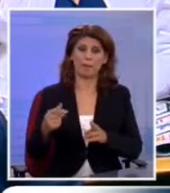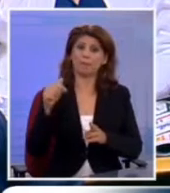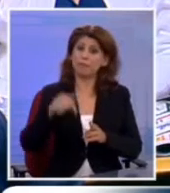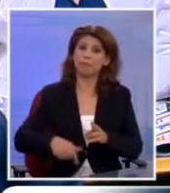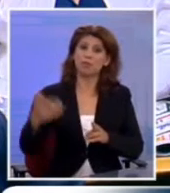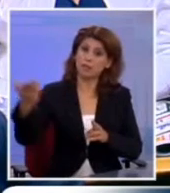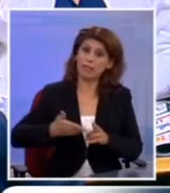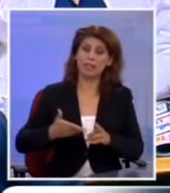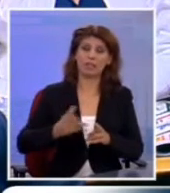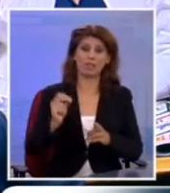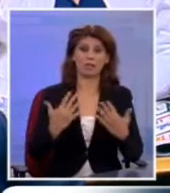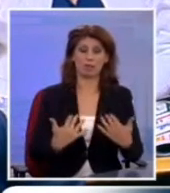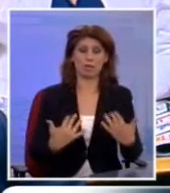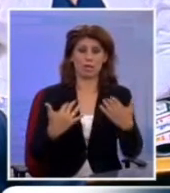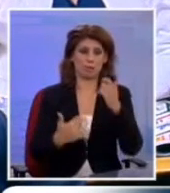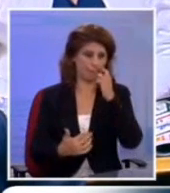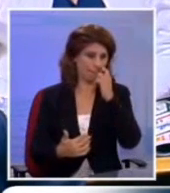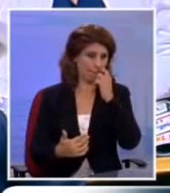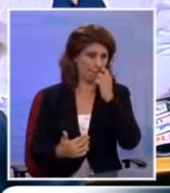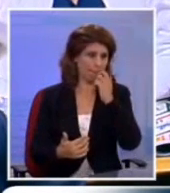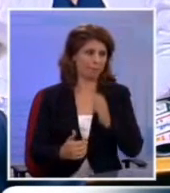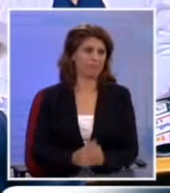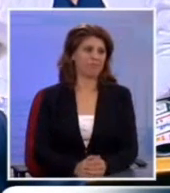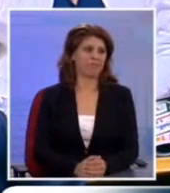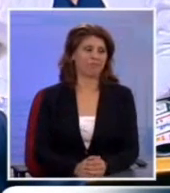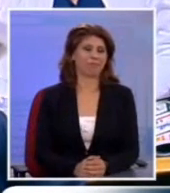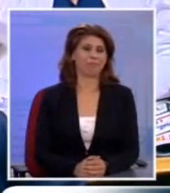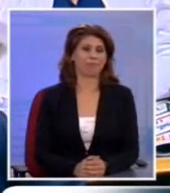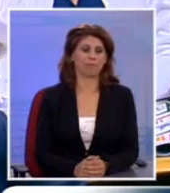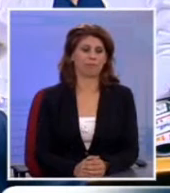έχει έρθει στην εθνική αντιπροσωπεία και αφορά την